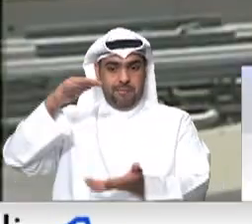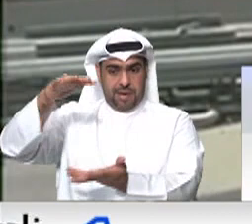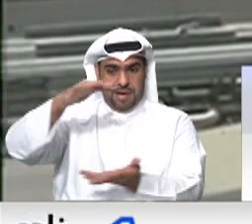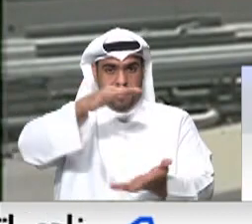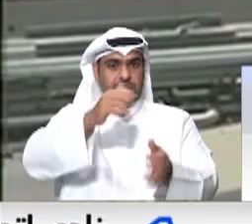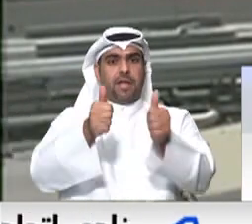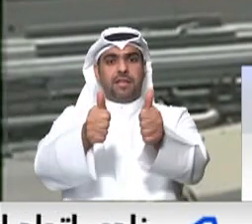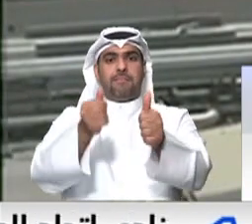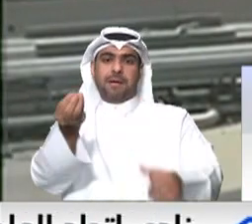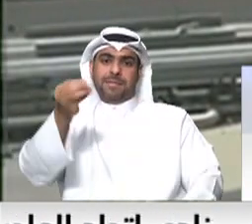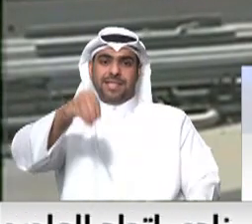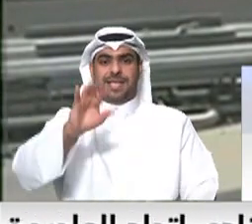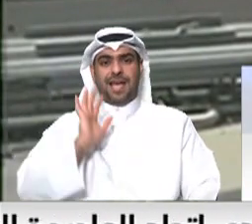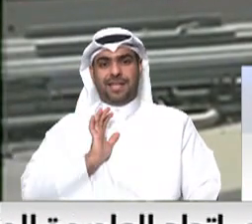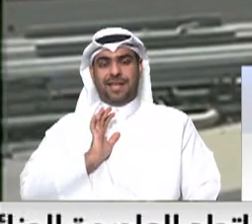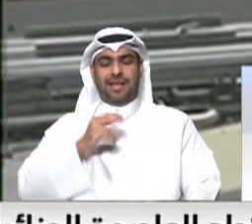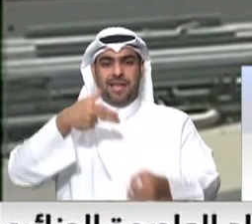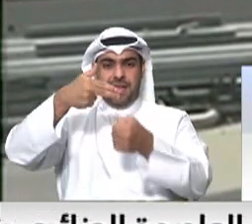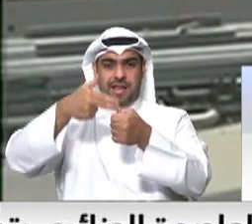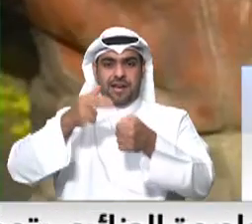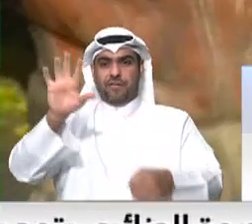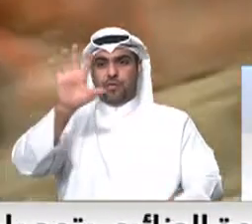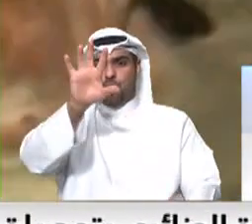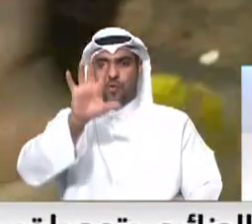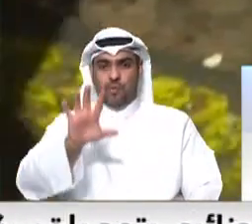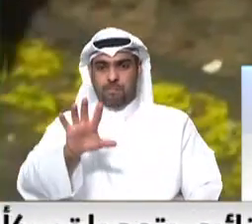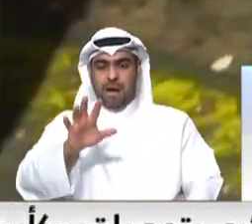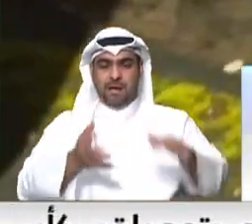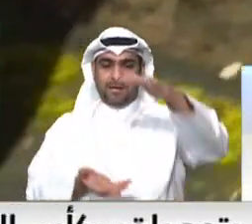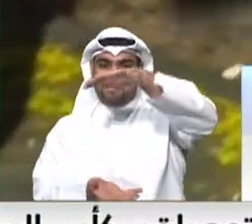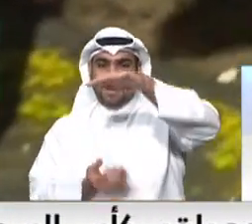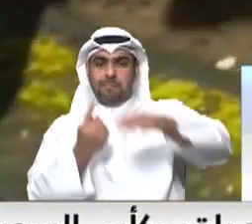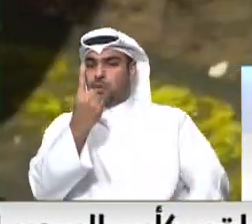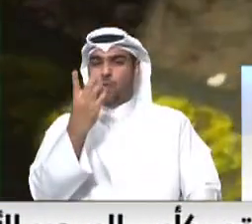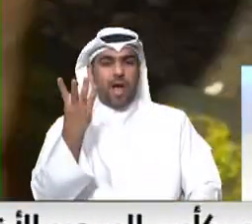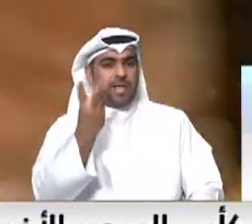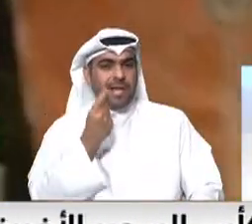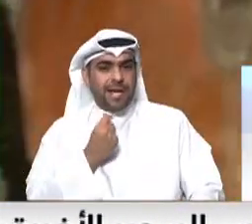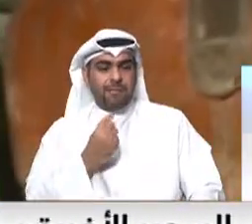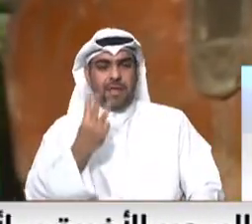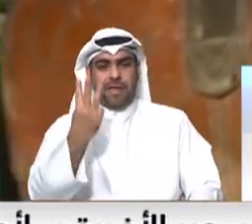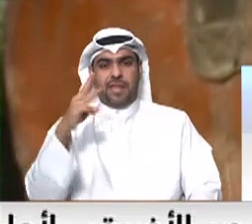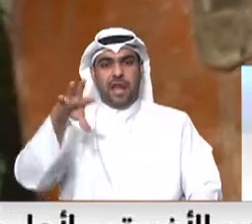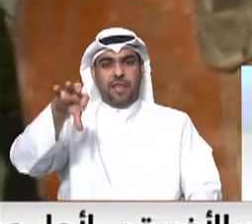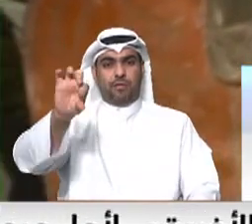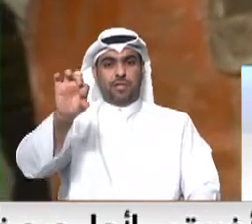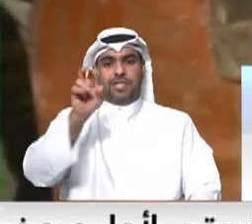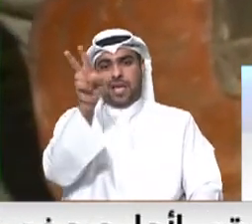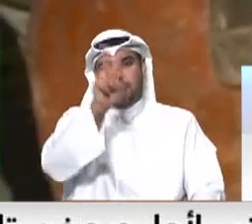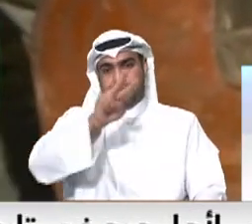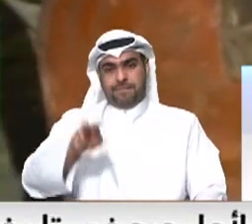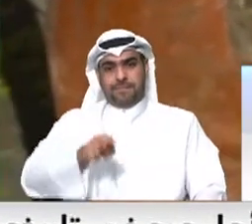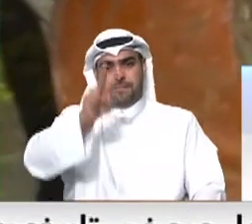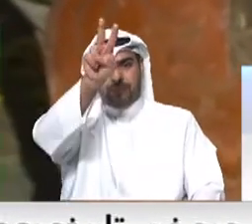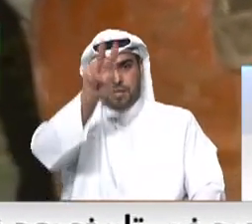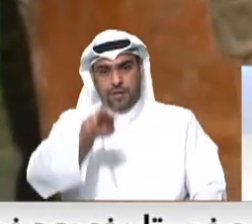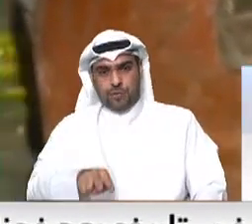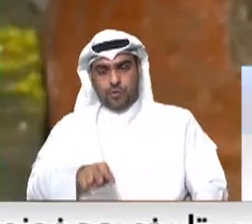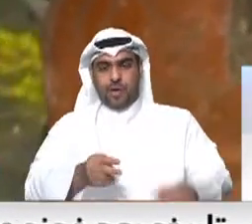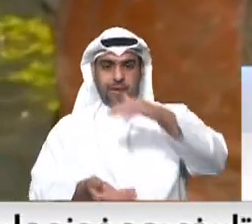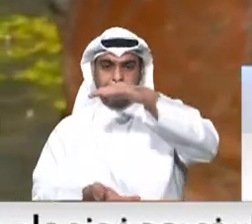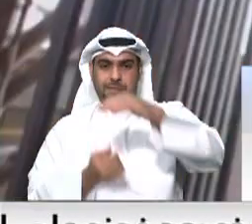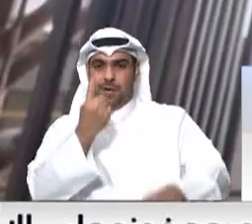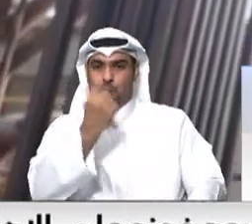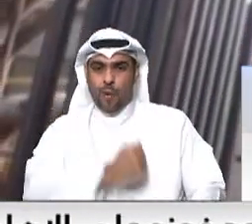الأجلة لخام برنت 23 سنتا ليغلق على 93 دولار و93 سنتا